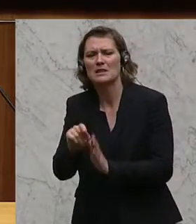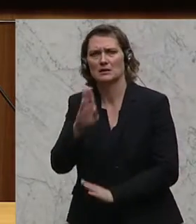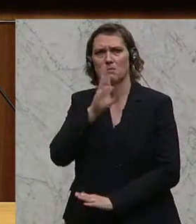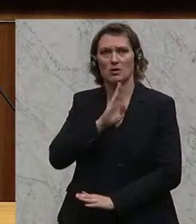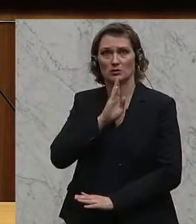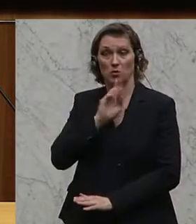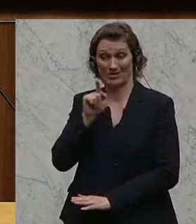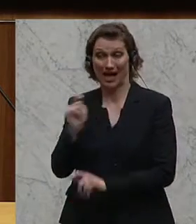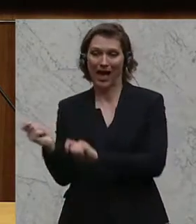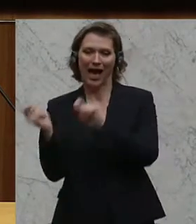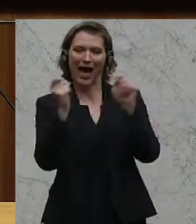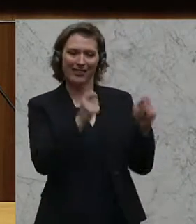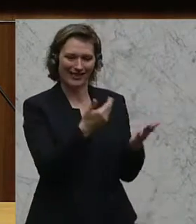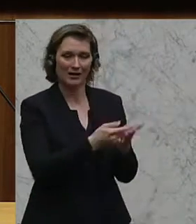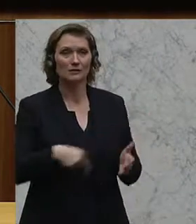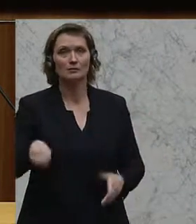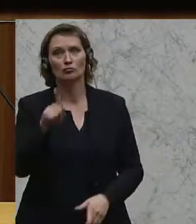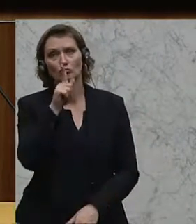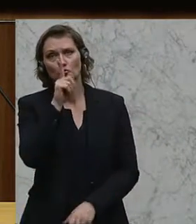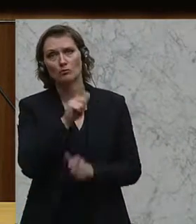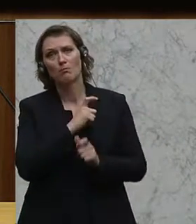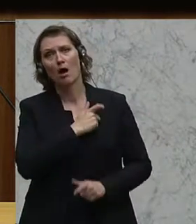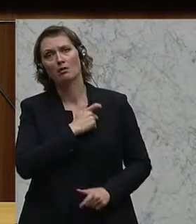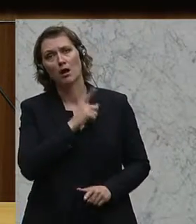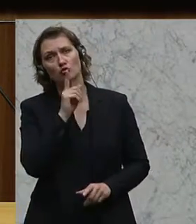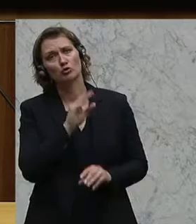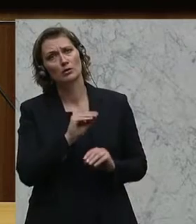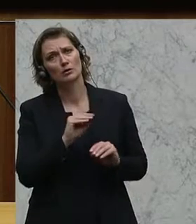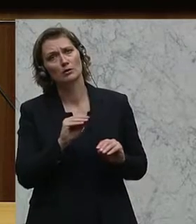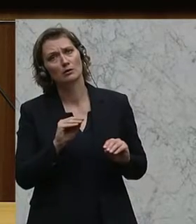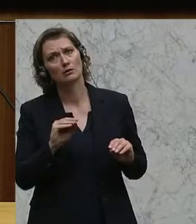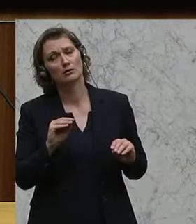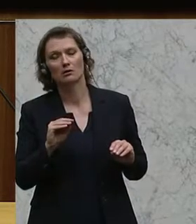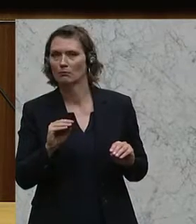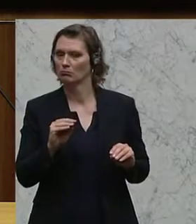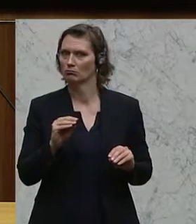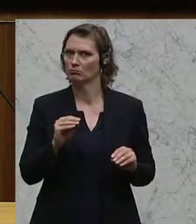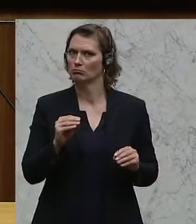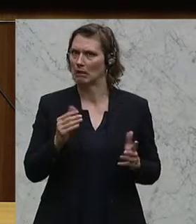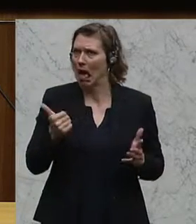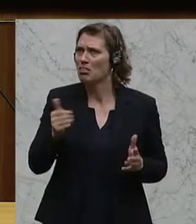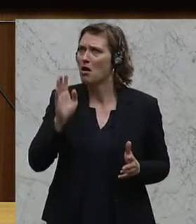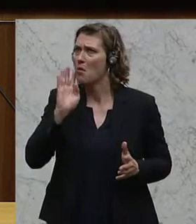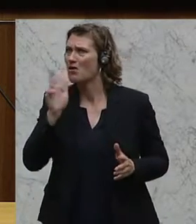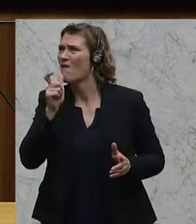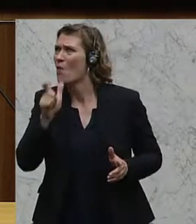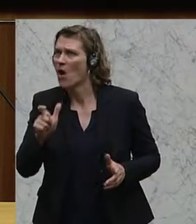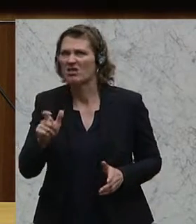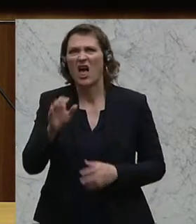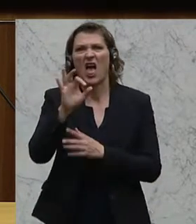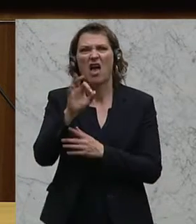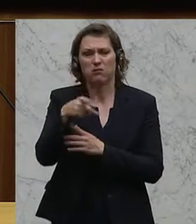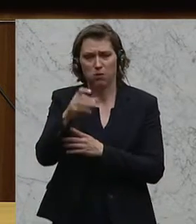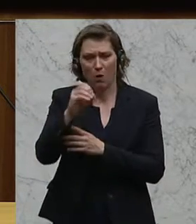bei so einem Antrag kein einziges Wort dazu verliert wo es darum geht sozusagen hier die Rechte der Versicherten zu schützen kein einziges Wort seitens der